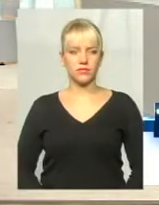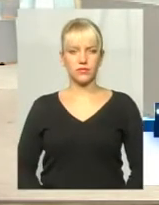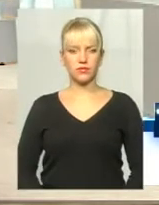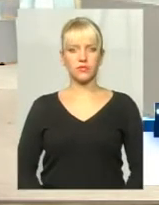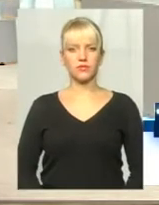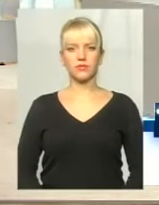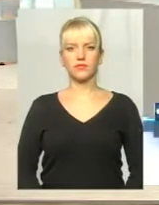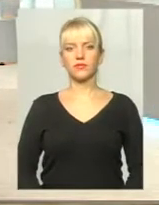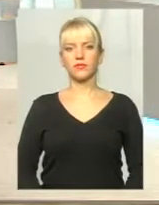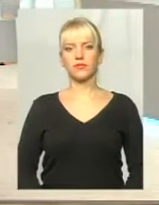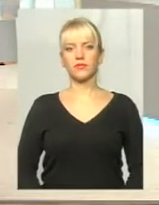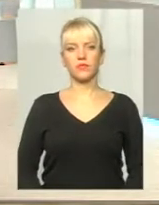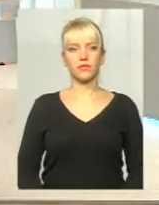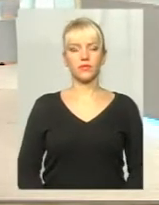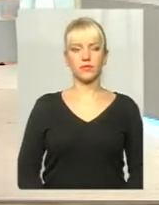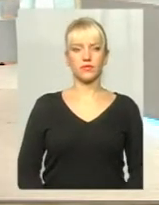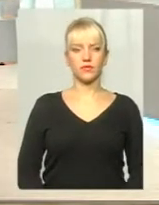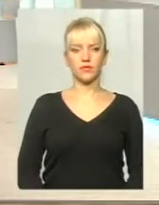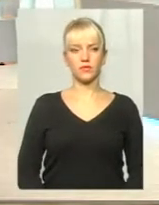спочатку я продовжу. Добре.